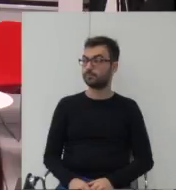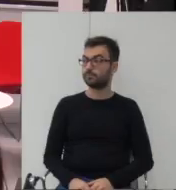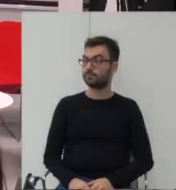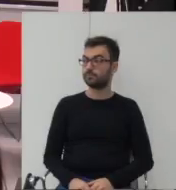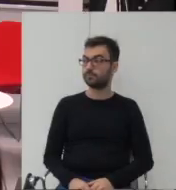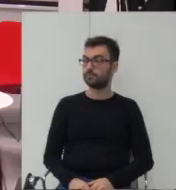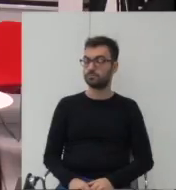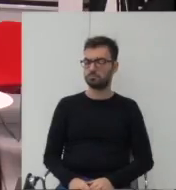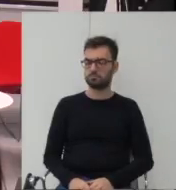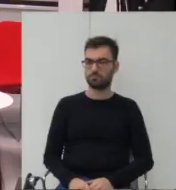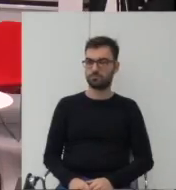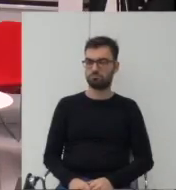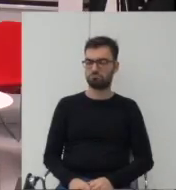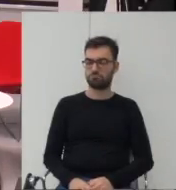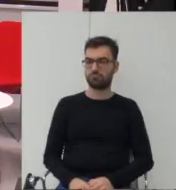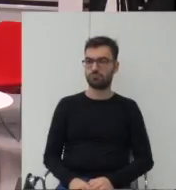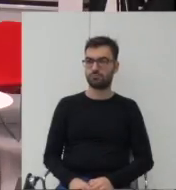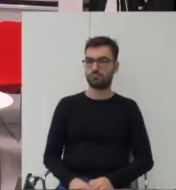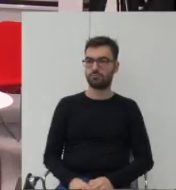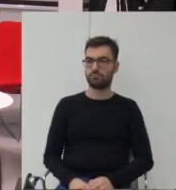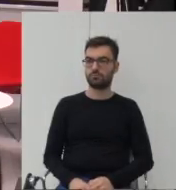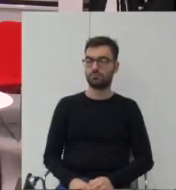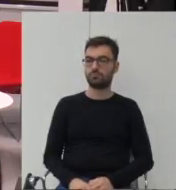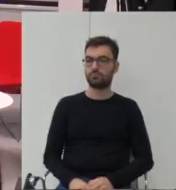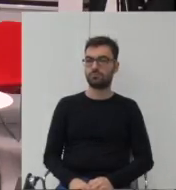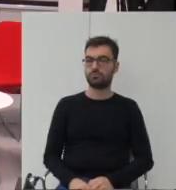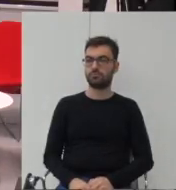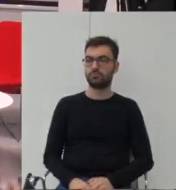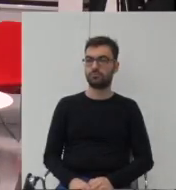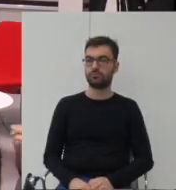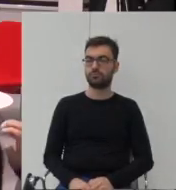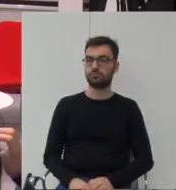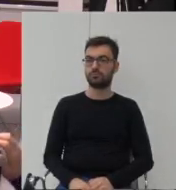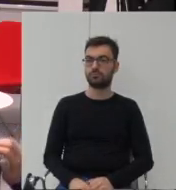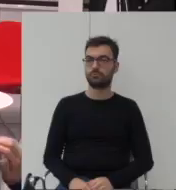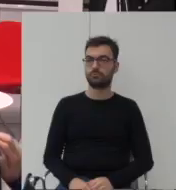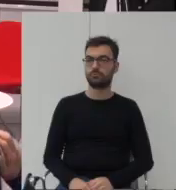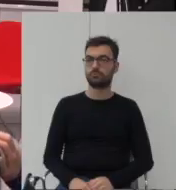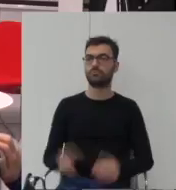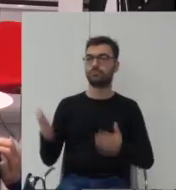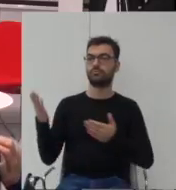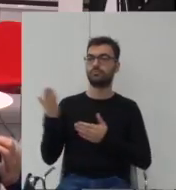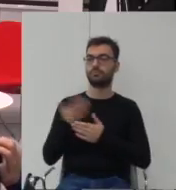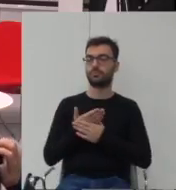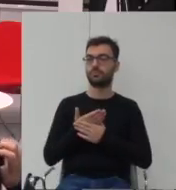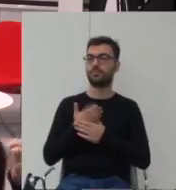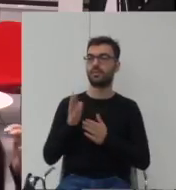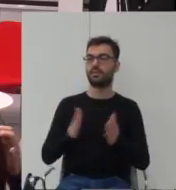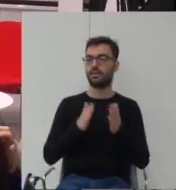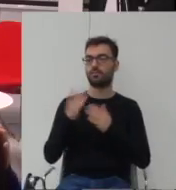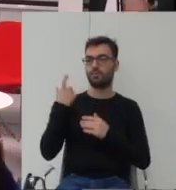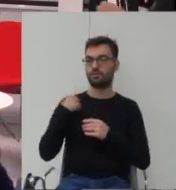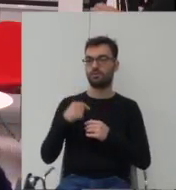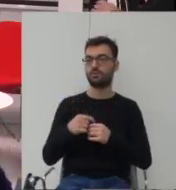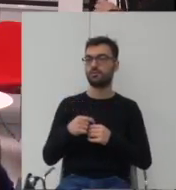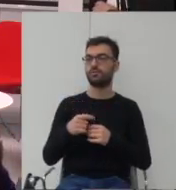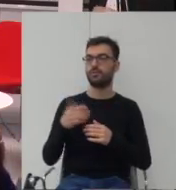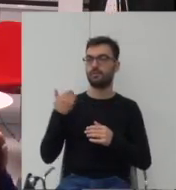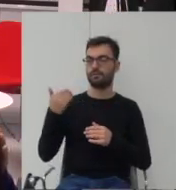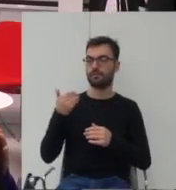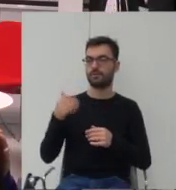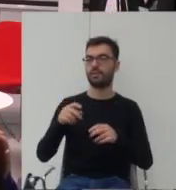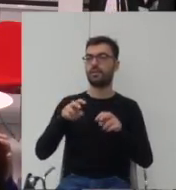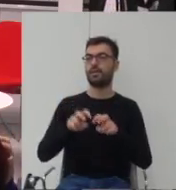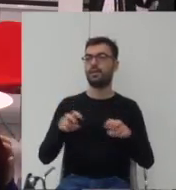I Państwu już teraz na tę chwilę dziękuję, a zaprosiłbym osoby do kolejnych prezentacji, do zajęcia miejsc